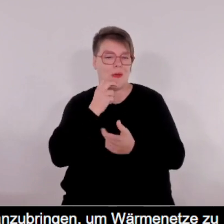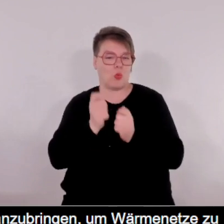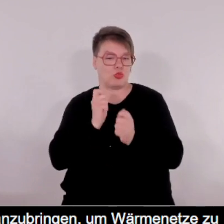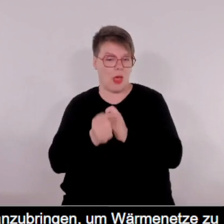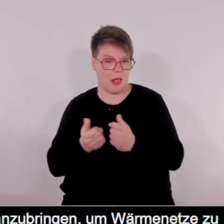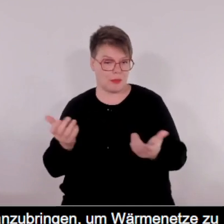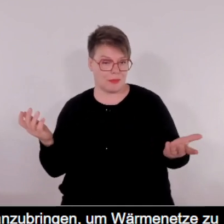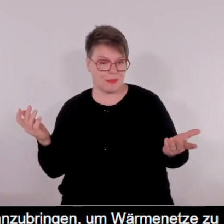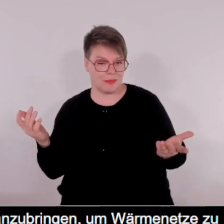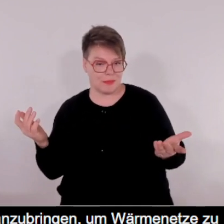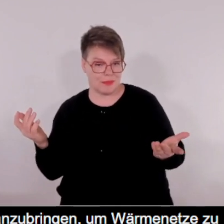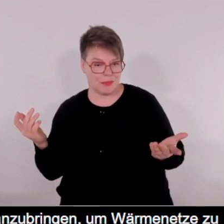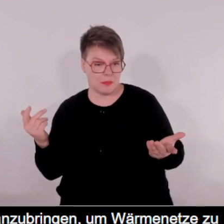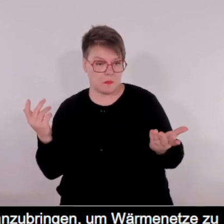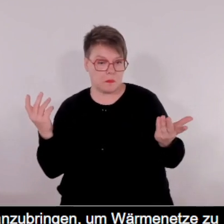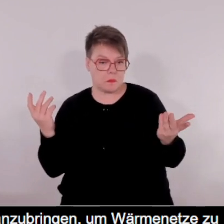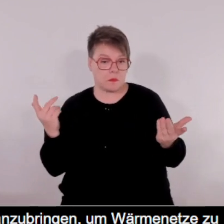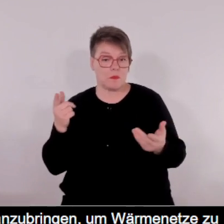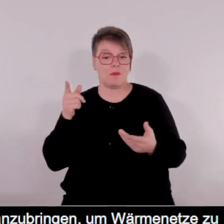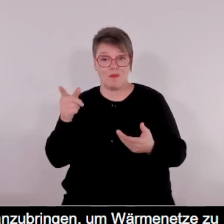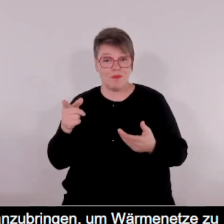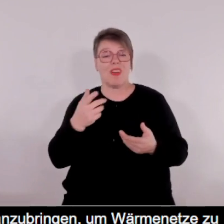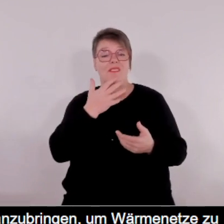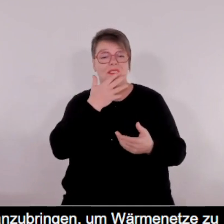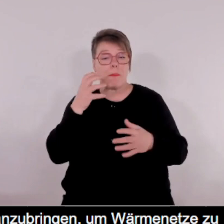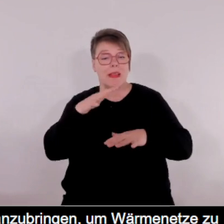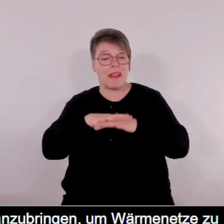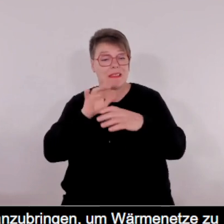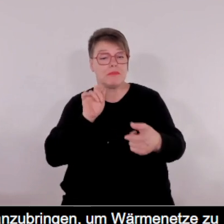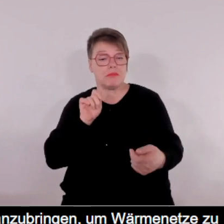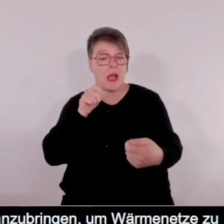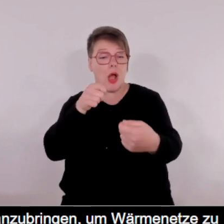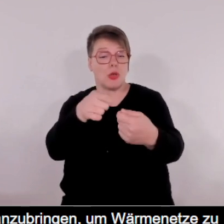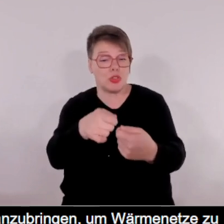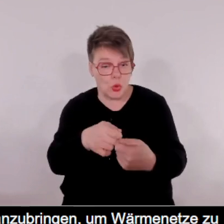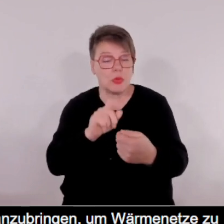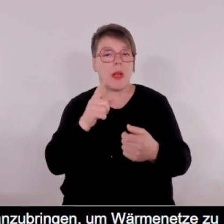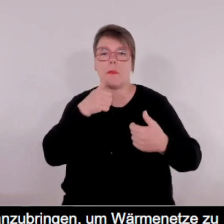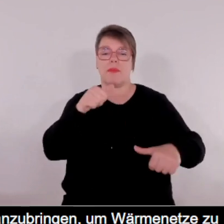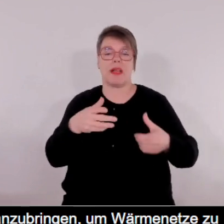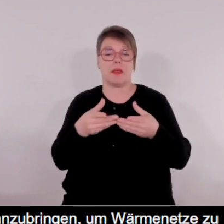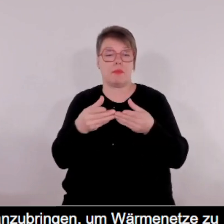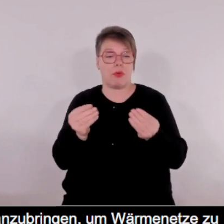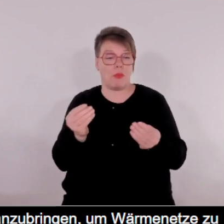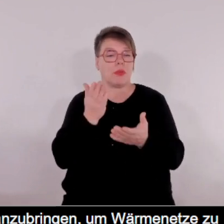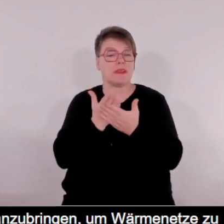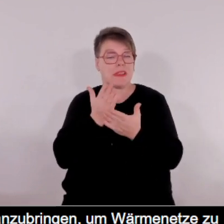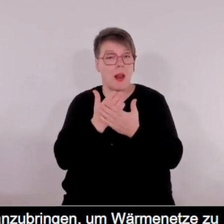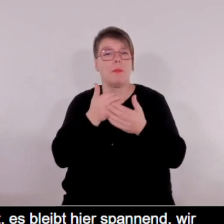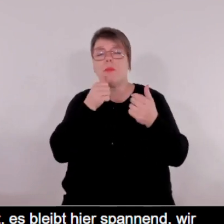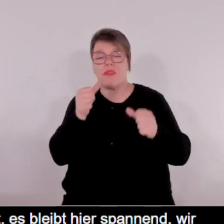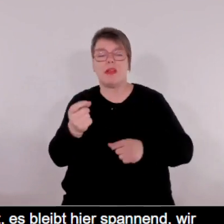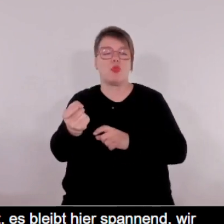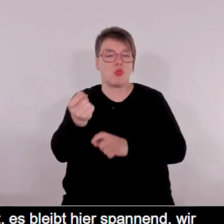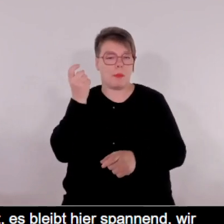Tagen für Furore gesorgt, dass sich die Grünen davon verabschiedet haben, E-Autos in dem